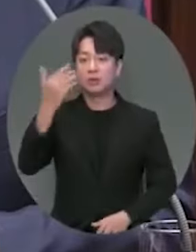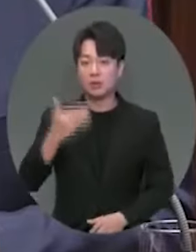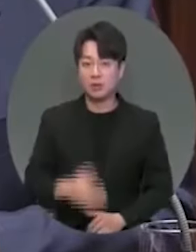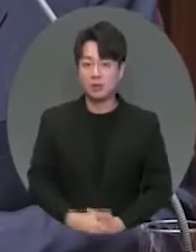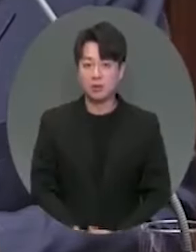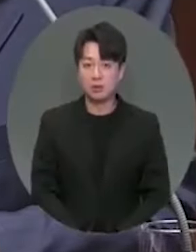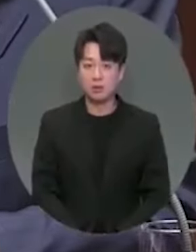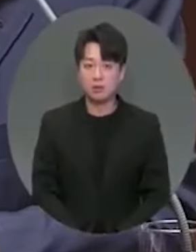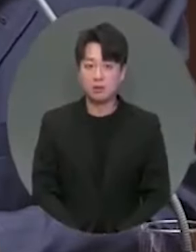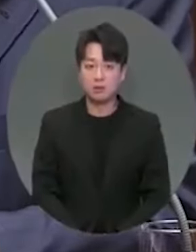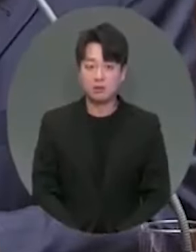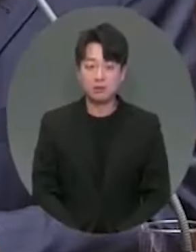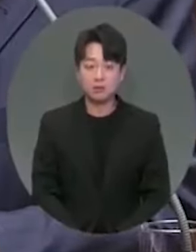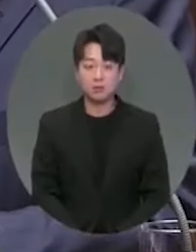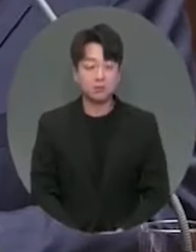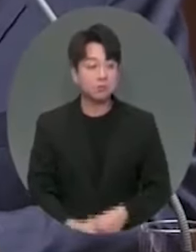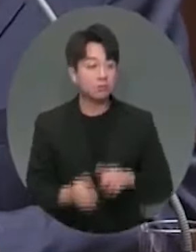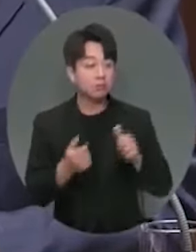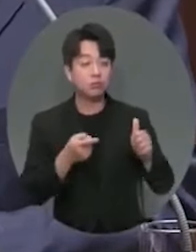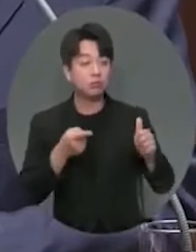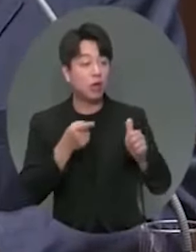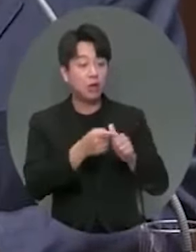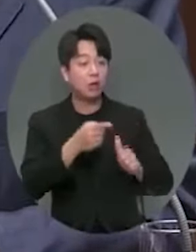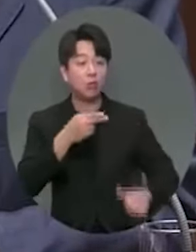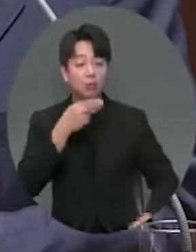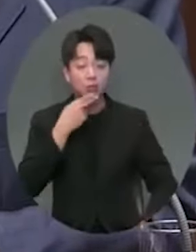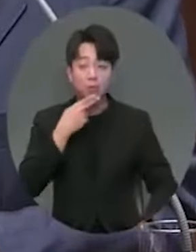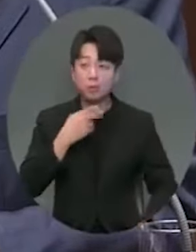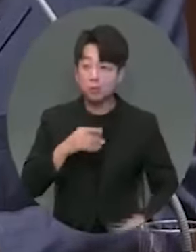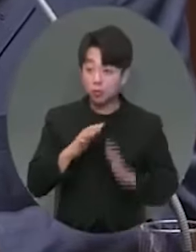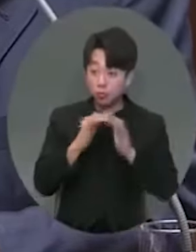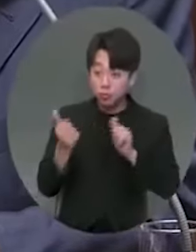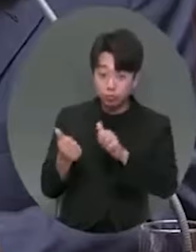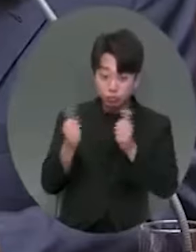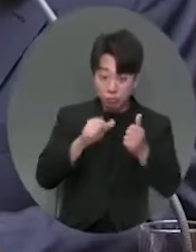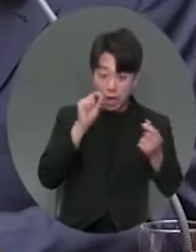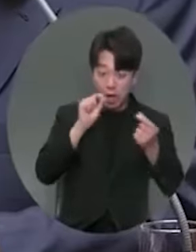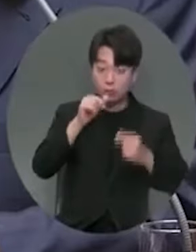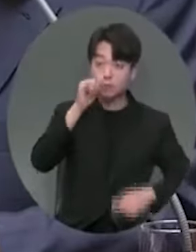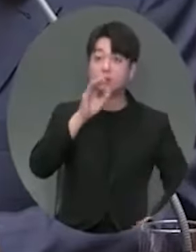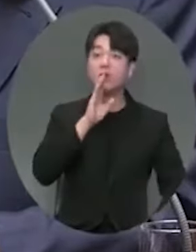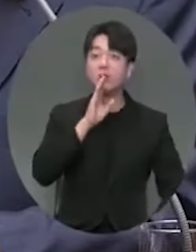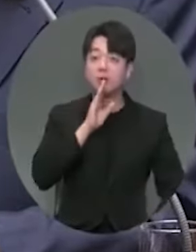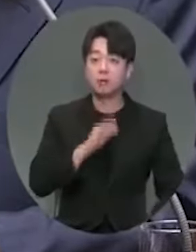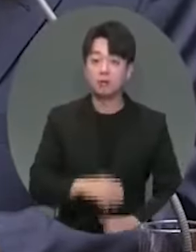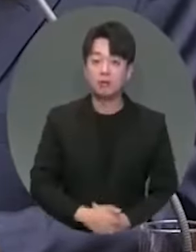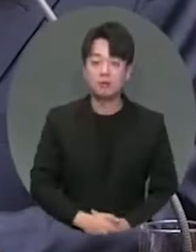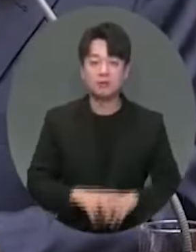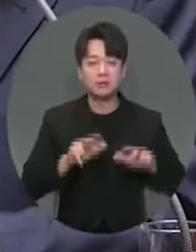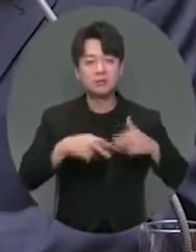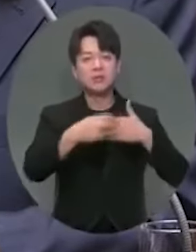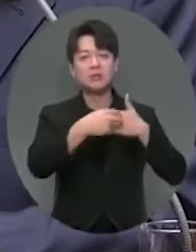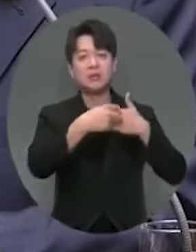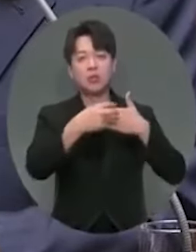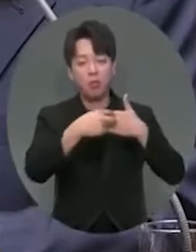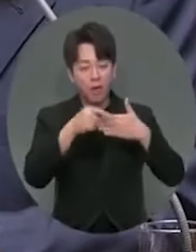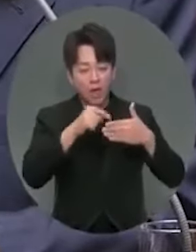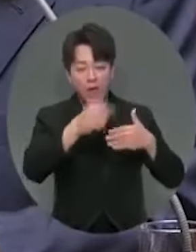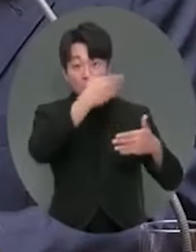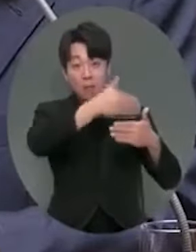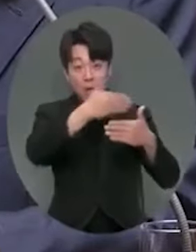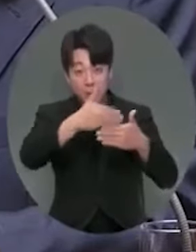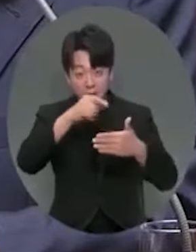없죠. 그러나 그런데 국민은 죽어가지 않습니까? 그러나 이러한 의료계 뺑뺑이는